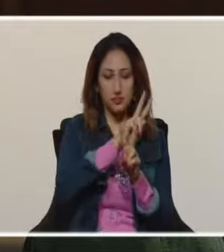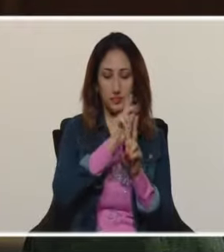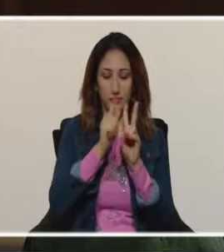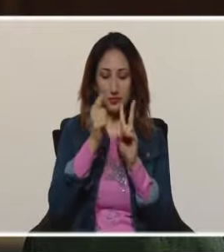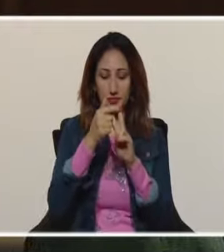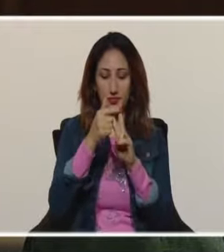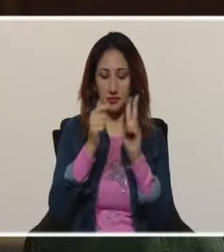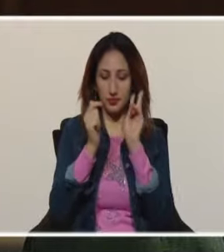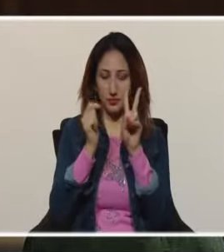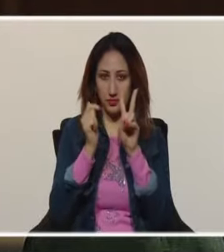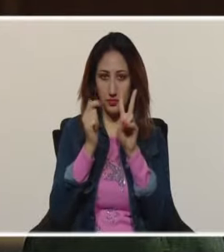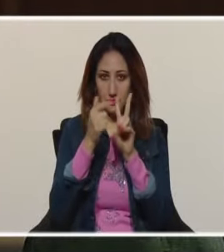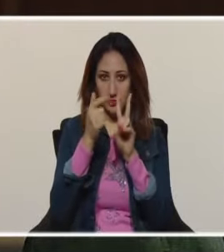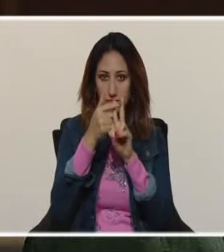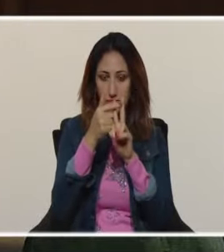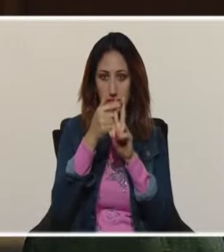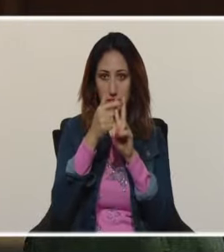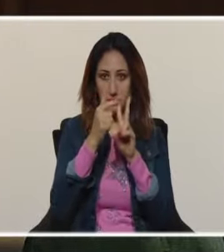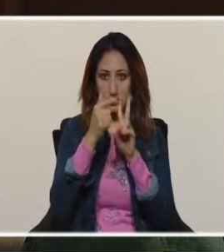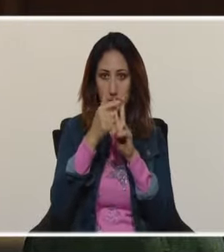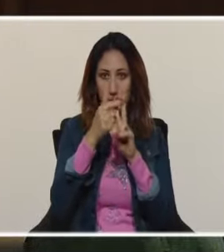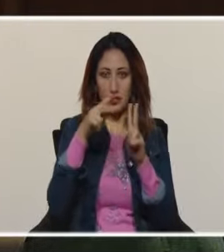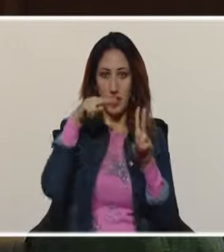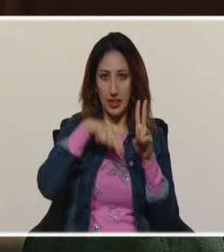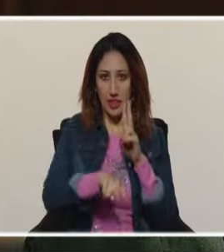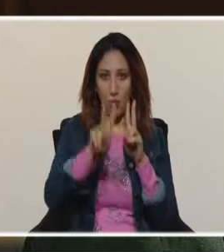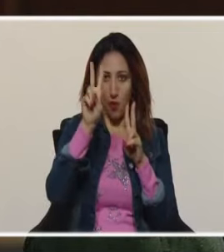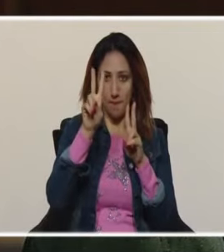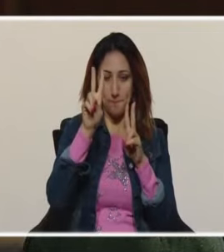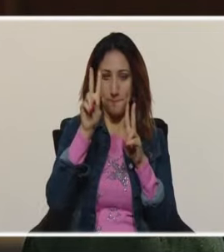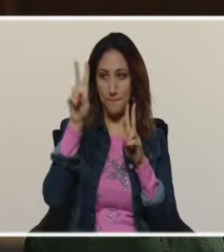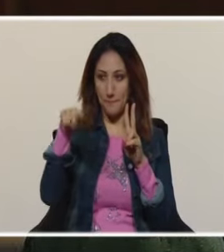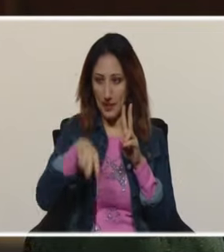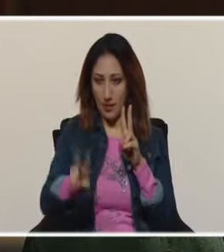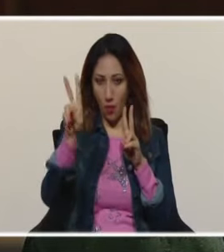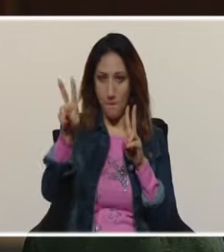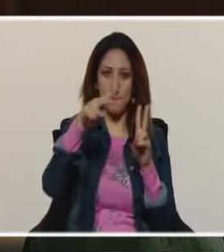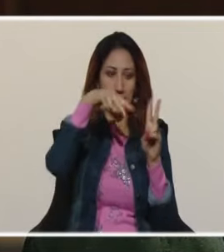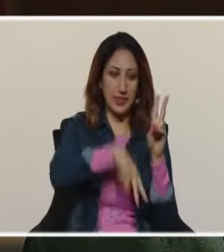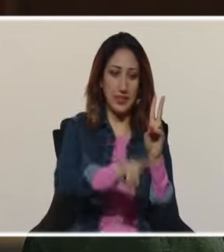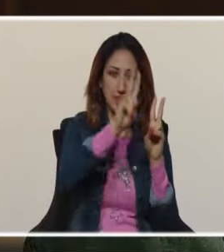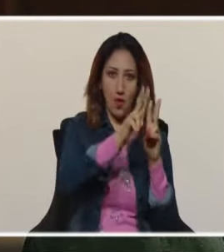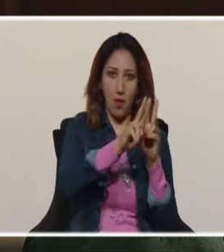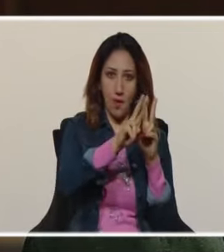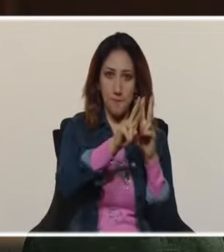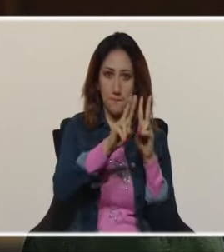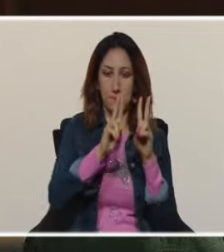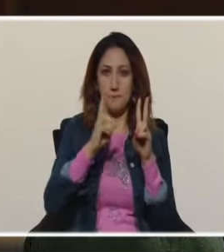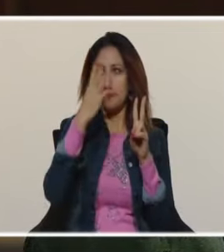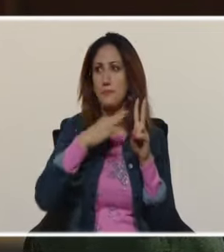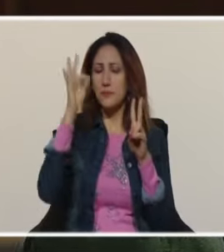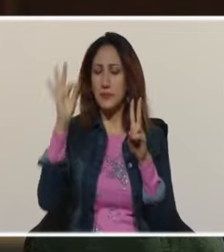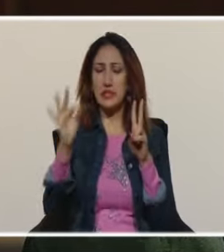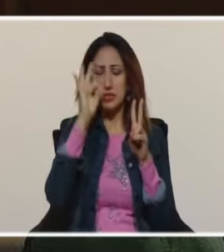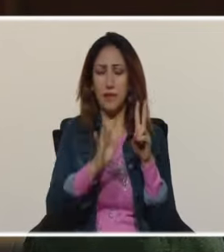هما مش نمرتين أو يعني هما توأمين، هما توأمين بس توأمين قوي.